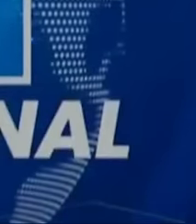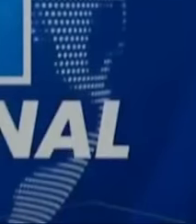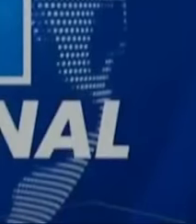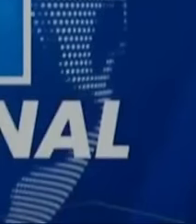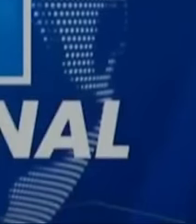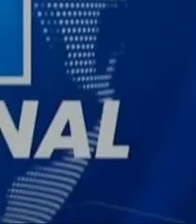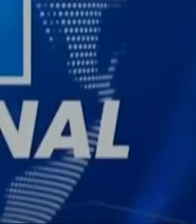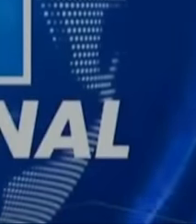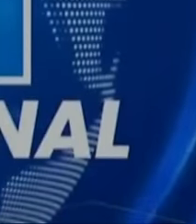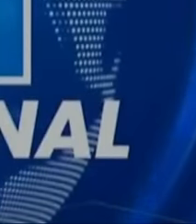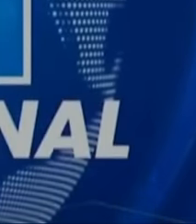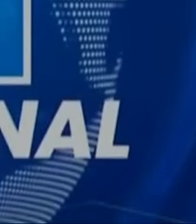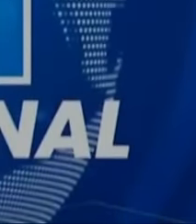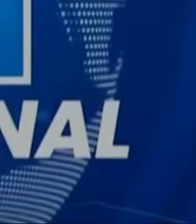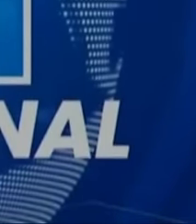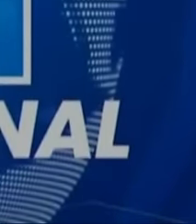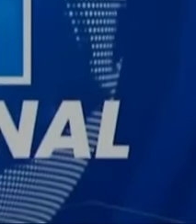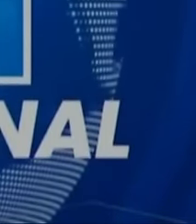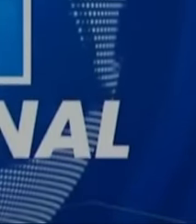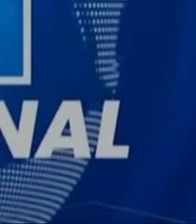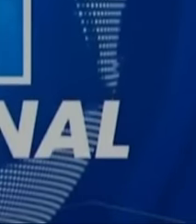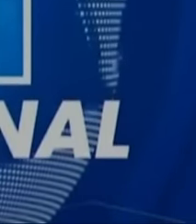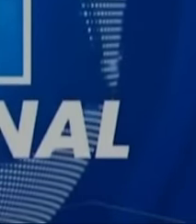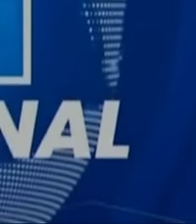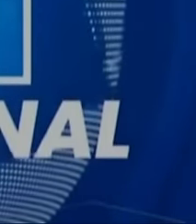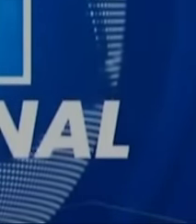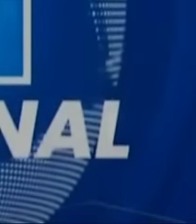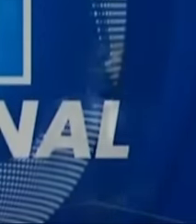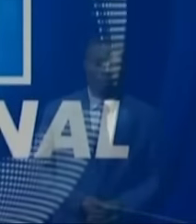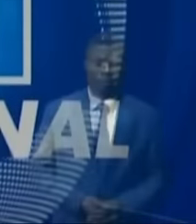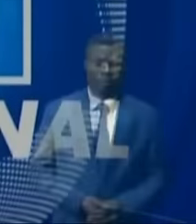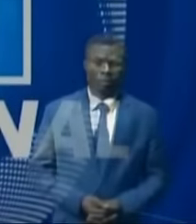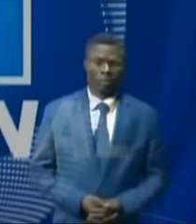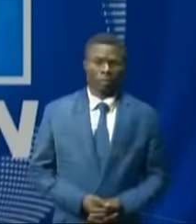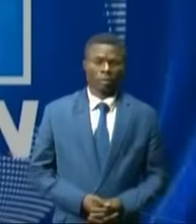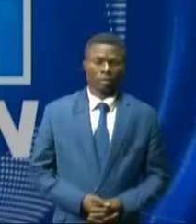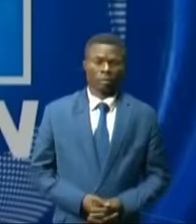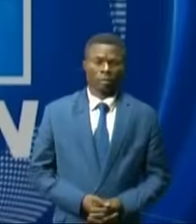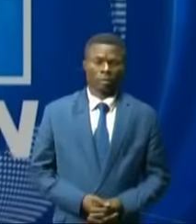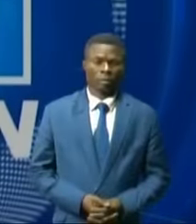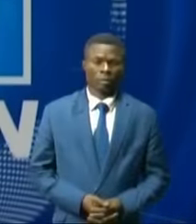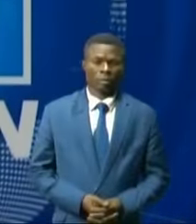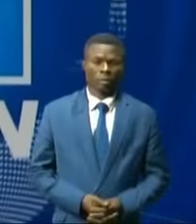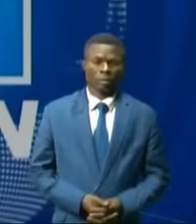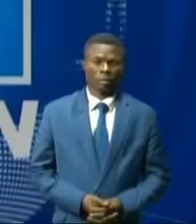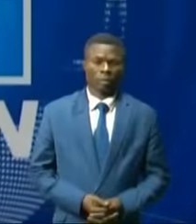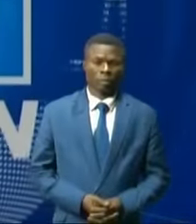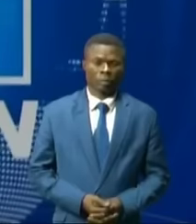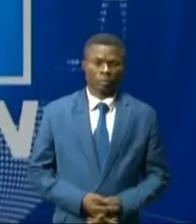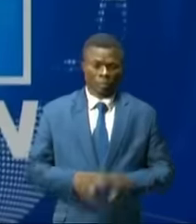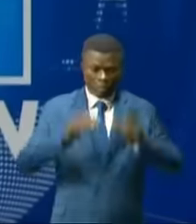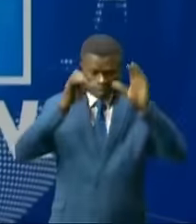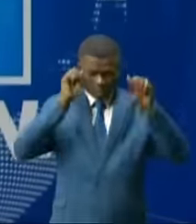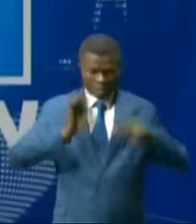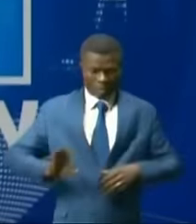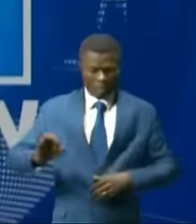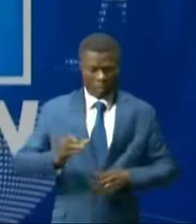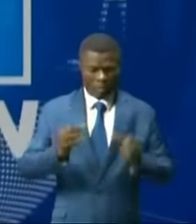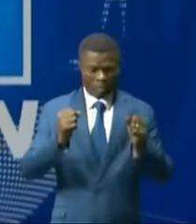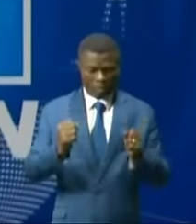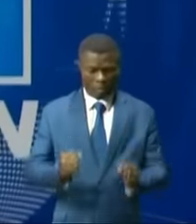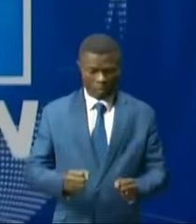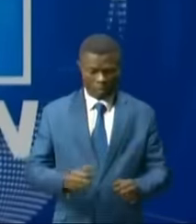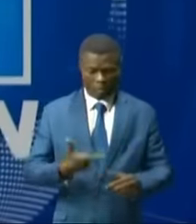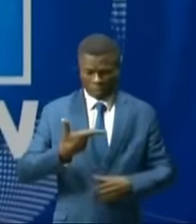Bonsoir et bienvenue. En pleine campagne électorale, Félix-Antoine Tshisekedi a mis un temps d'arrêt ce